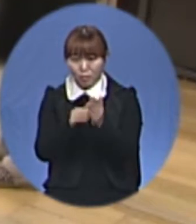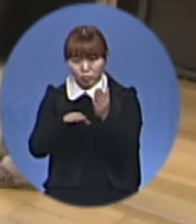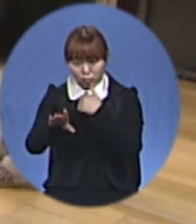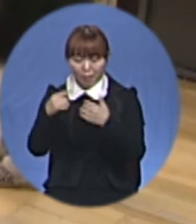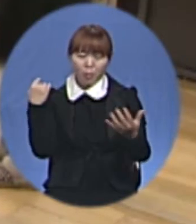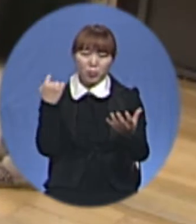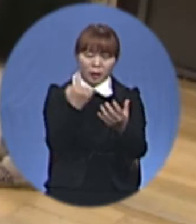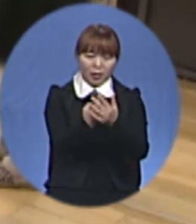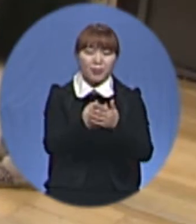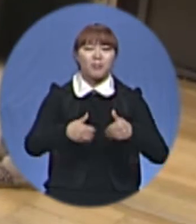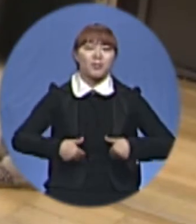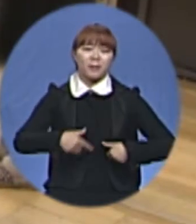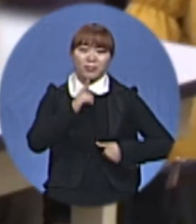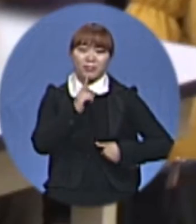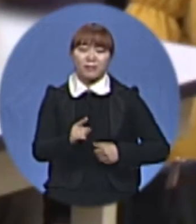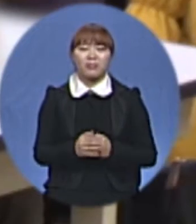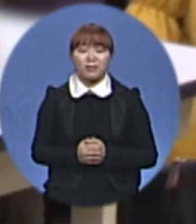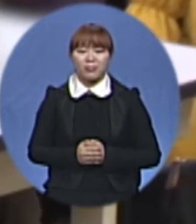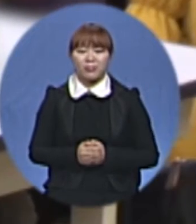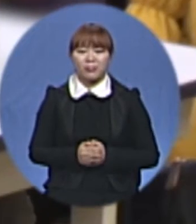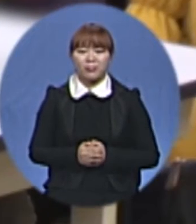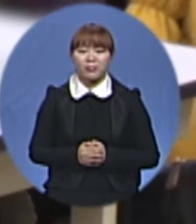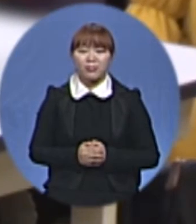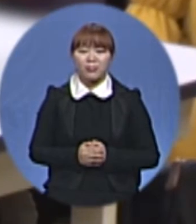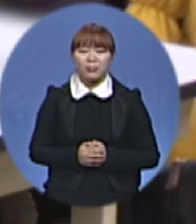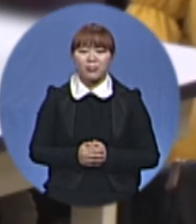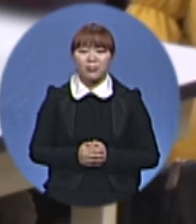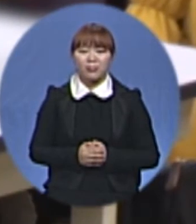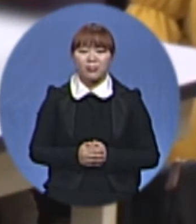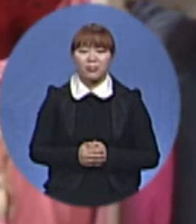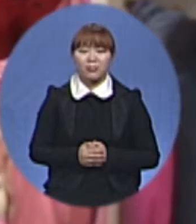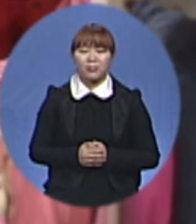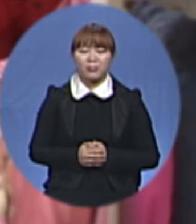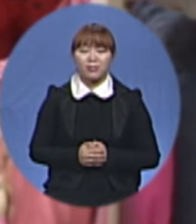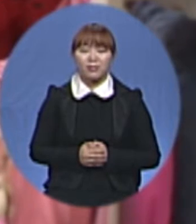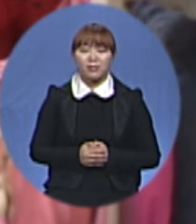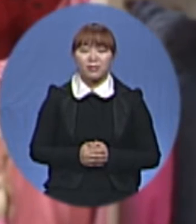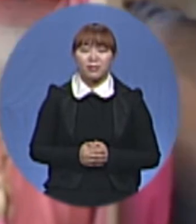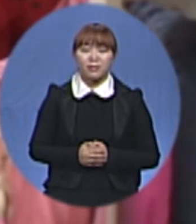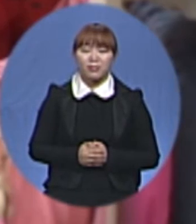하도록 하는 것이 필요하다고 설명합니다. 복지TV 뉴스 황현입니다.